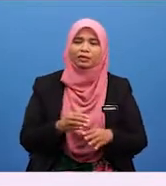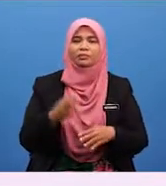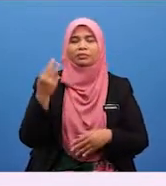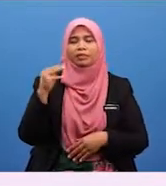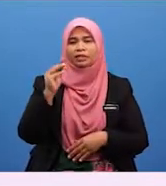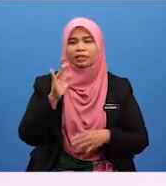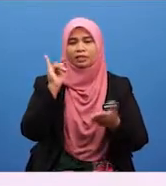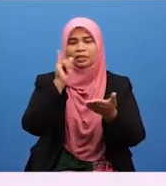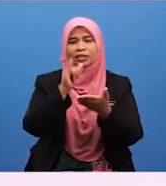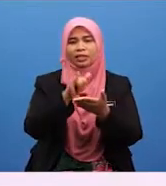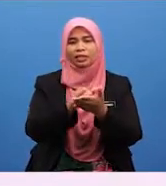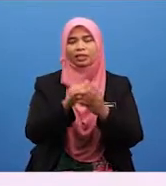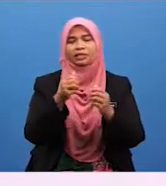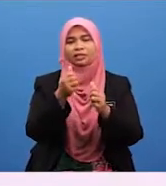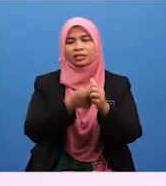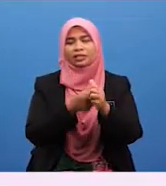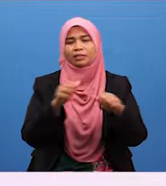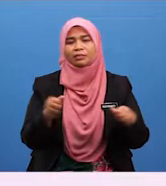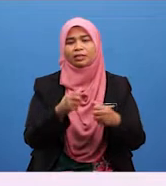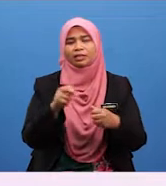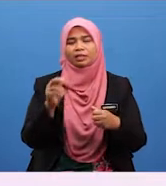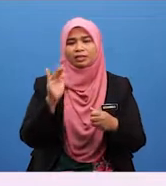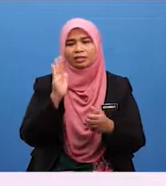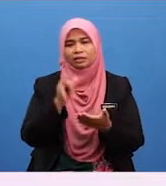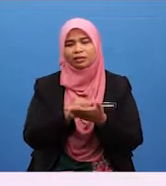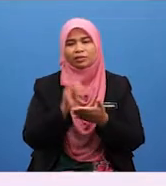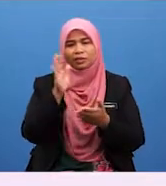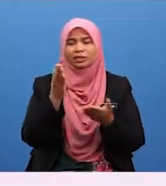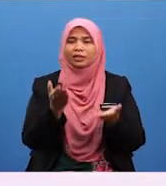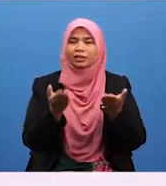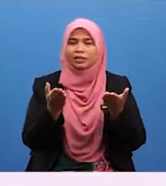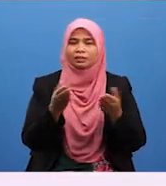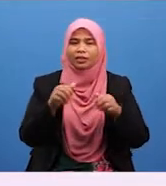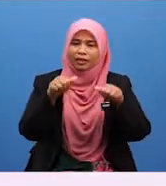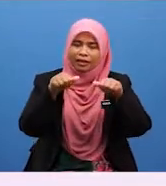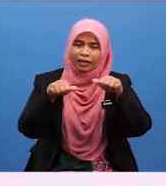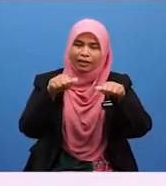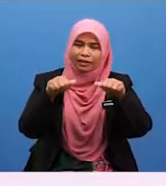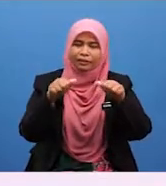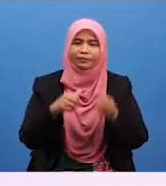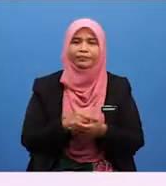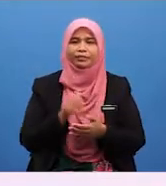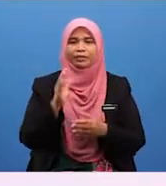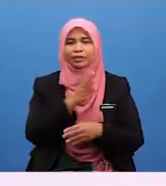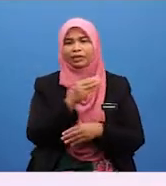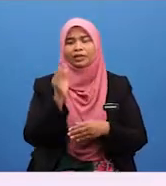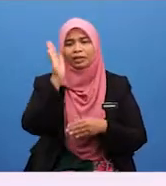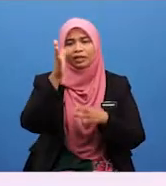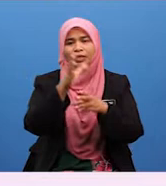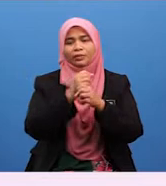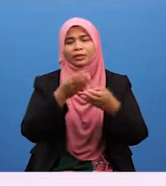akan ditimbang seadil-adilnya semasa di mizan dan mendapat balasan yang terbaik di akhirat